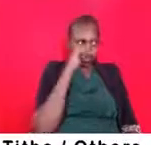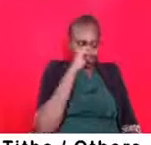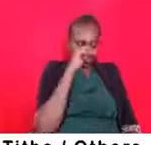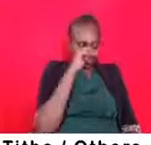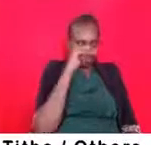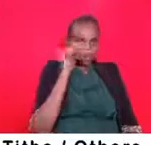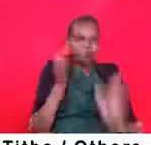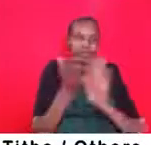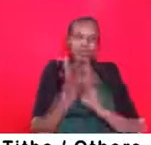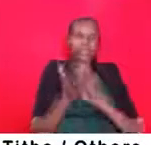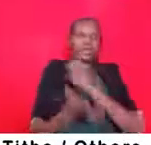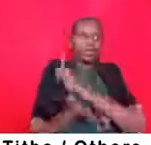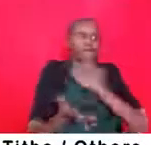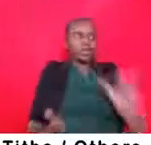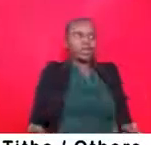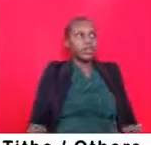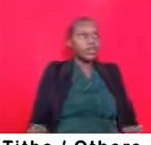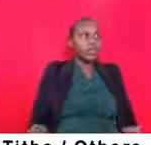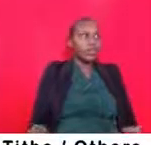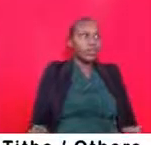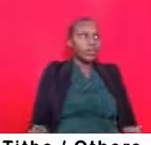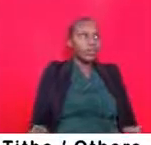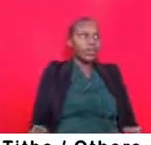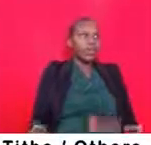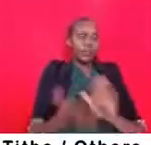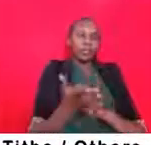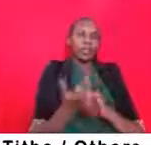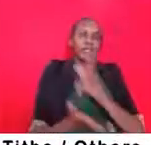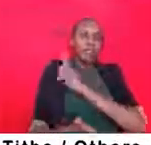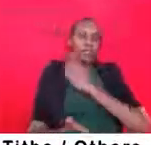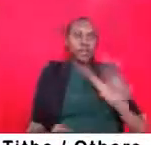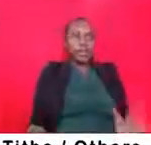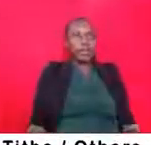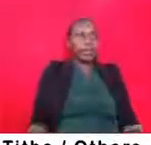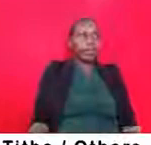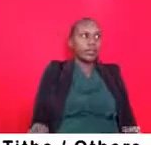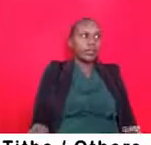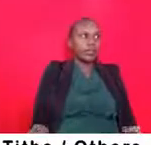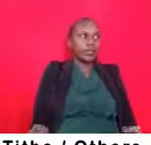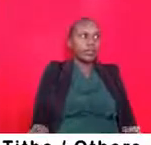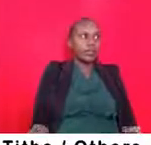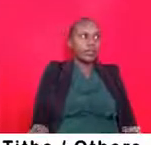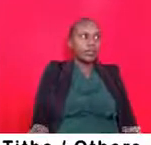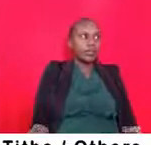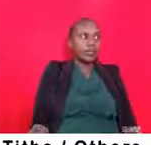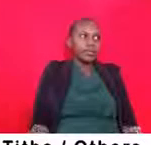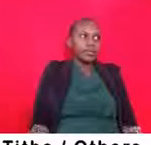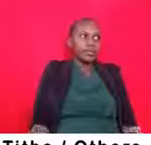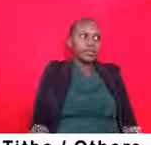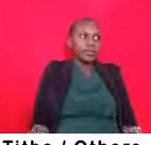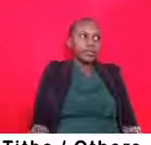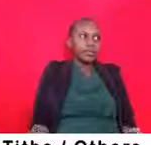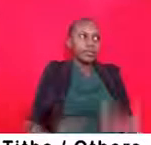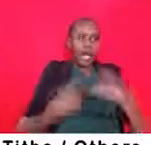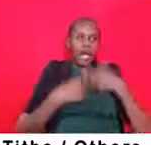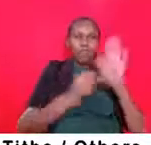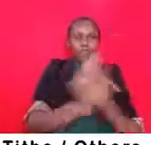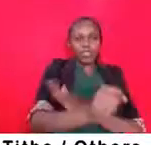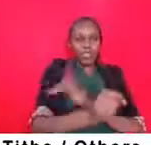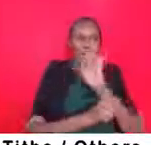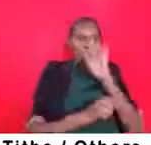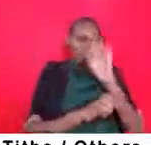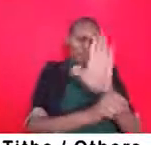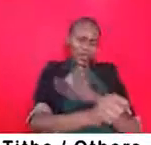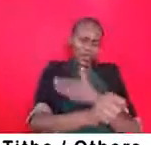Right, praise the Lord. Amen. Amen. Bwana Yesu asifiwe. So, tutaimba wimbo fulani